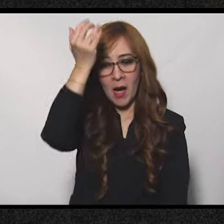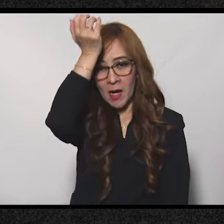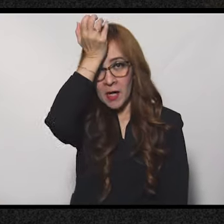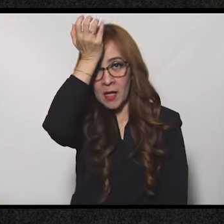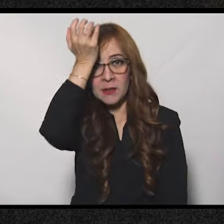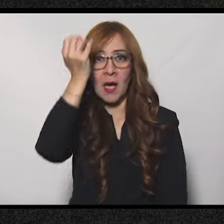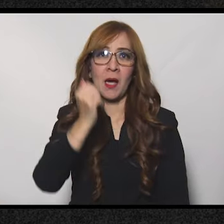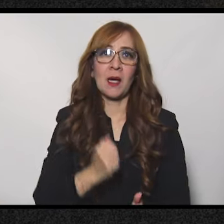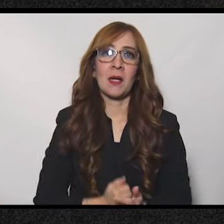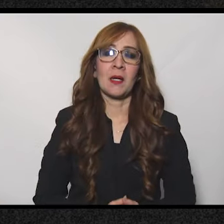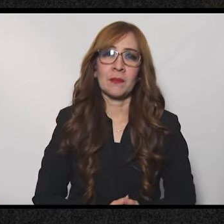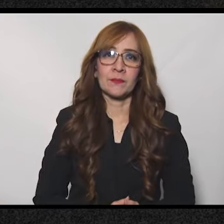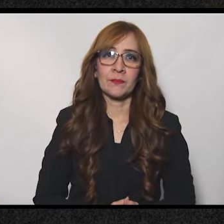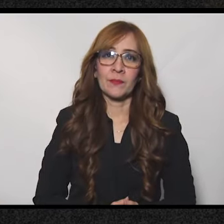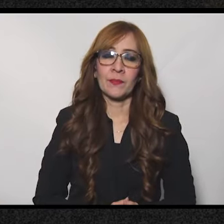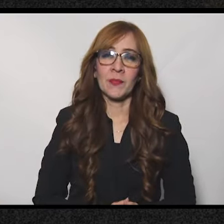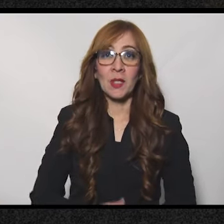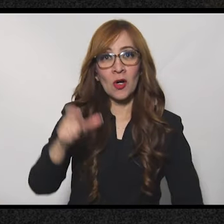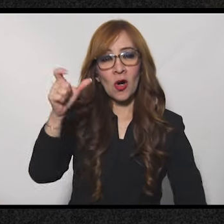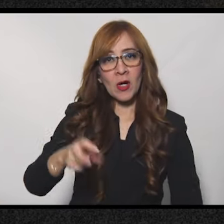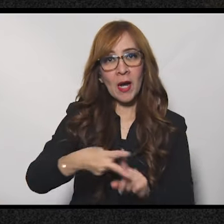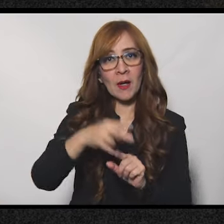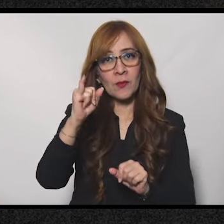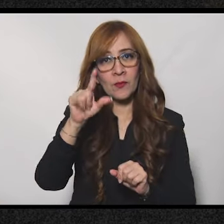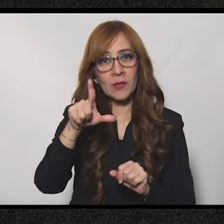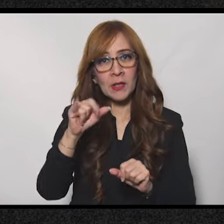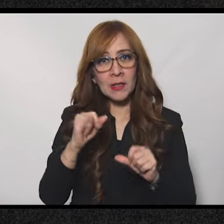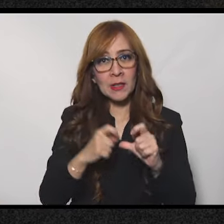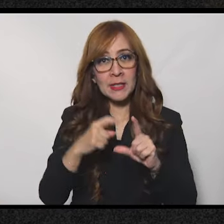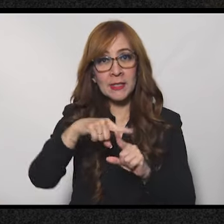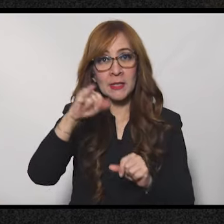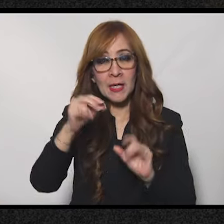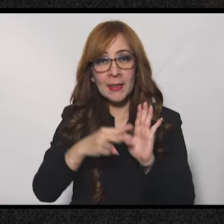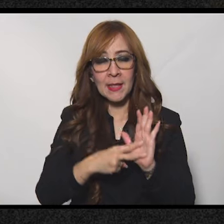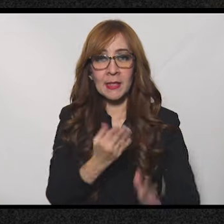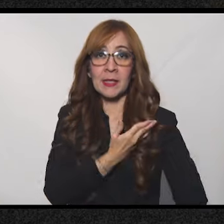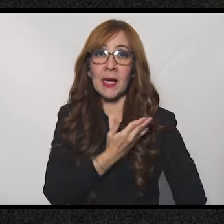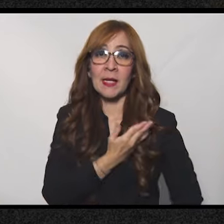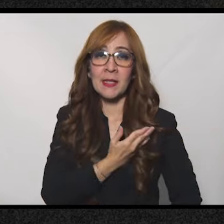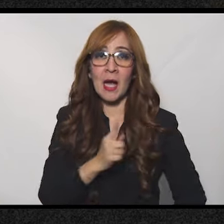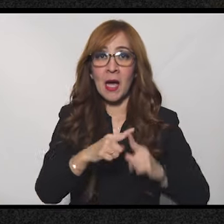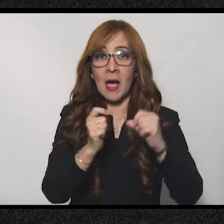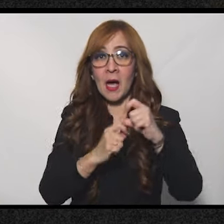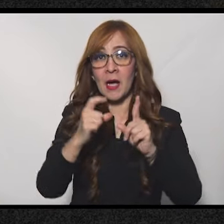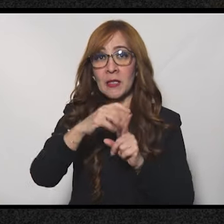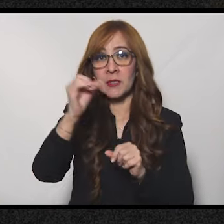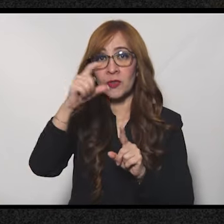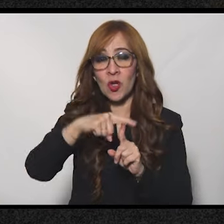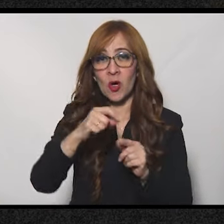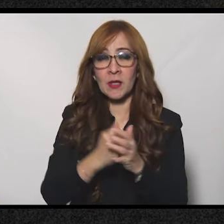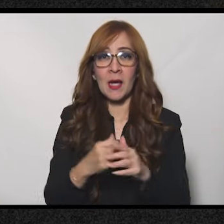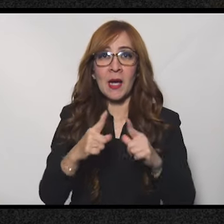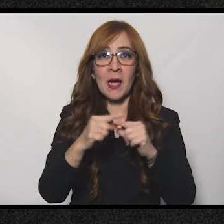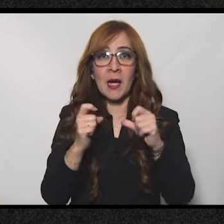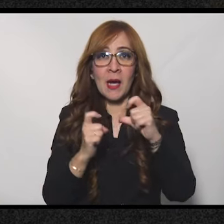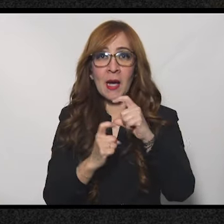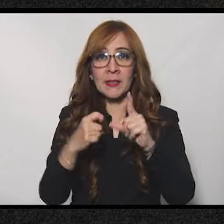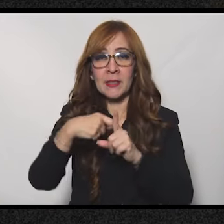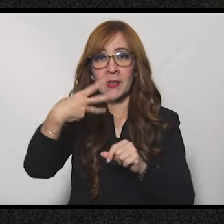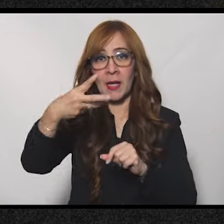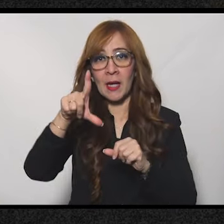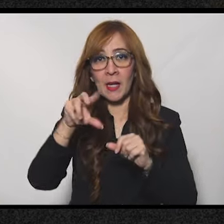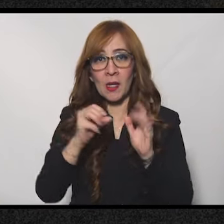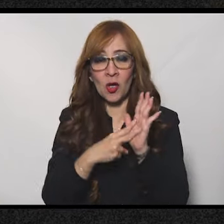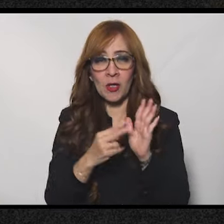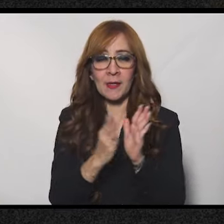Ada lima raja teman-teman. Orang Filistin yakni di Gaza, Asdod, Askelon, Gad dan di Ekron dan